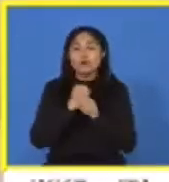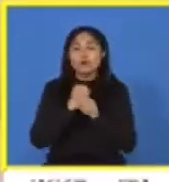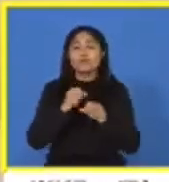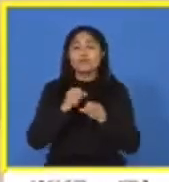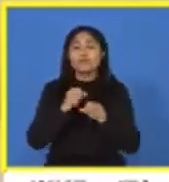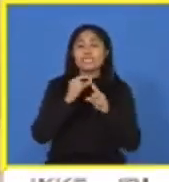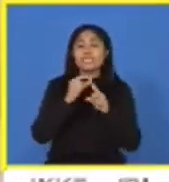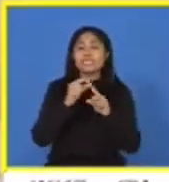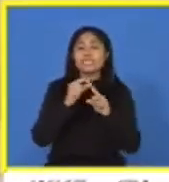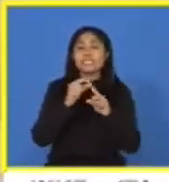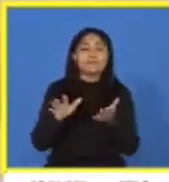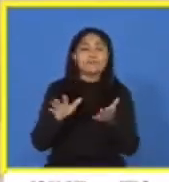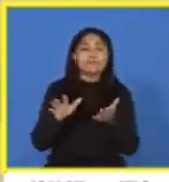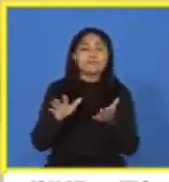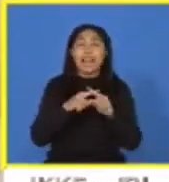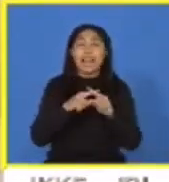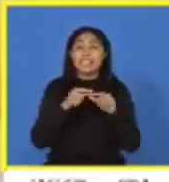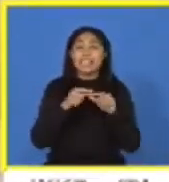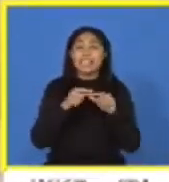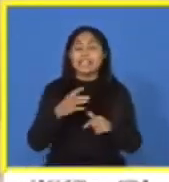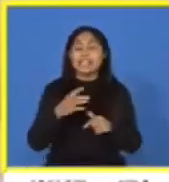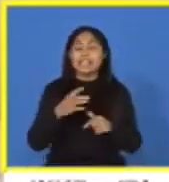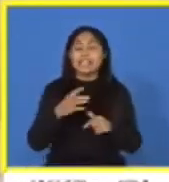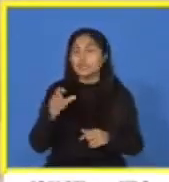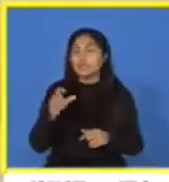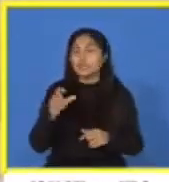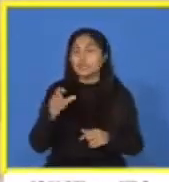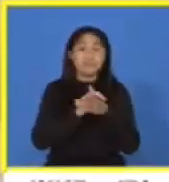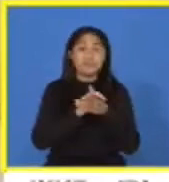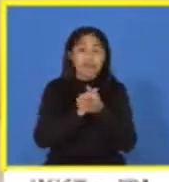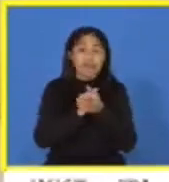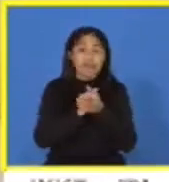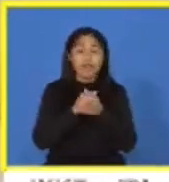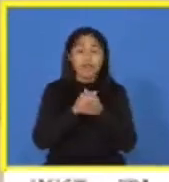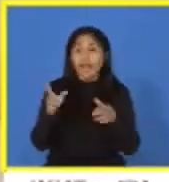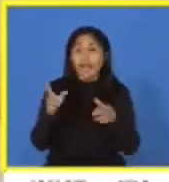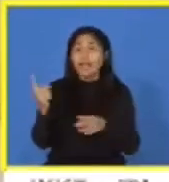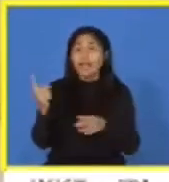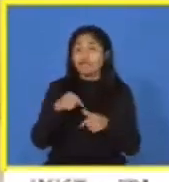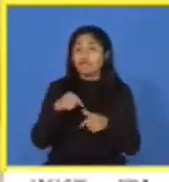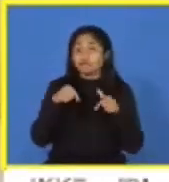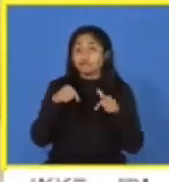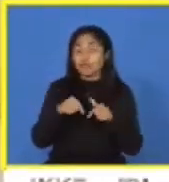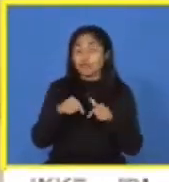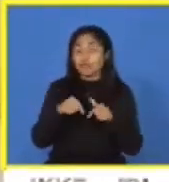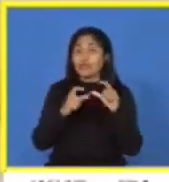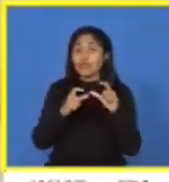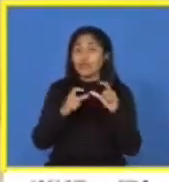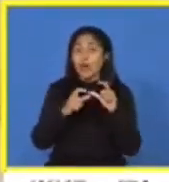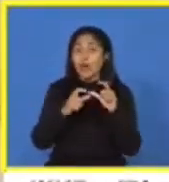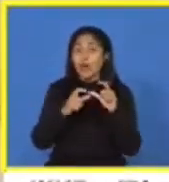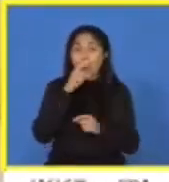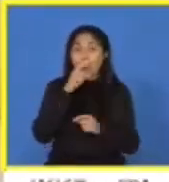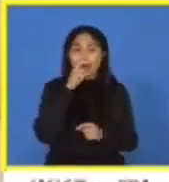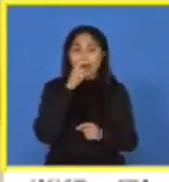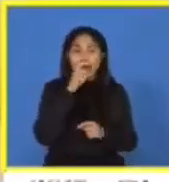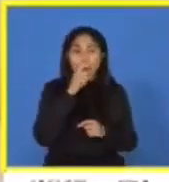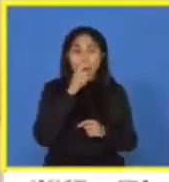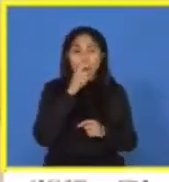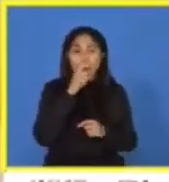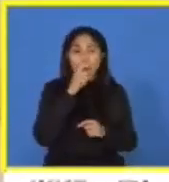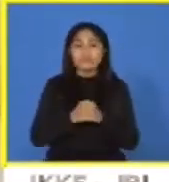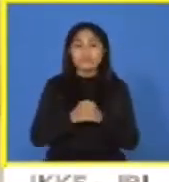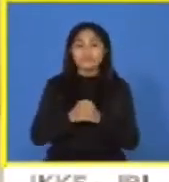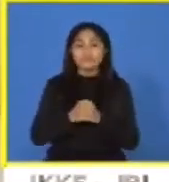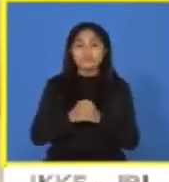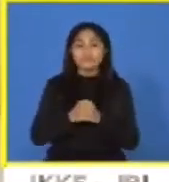ini. Saya langsung perkenalkan saja yang sudah hadir bersama saya di studio, Bapak Filmon Banunaik Eskom